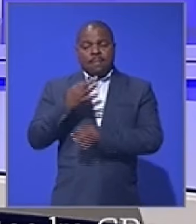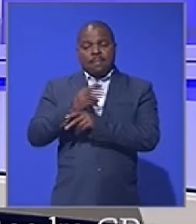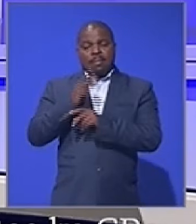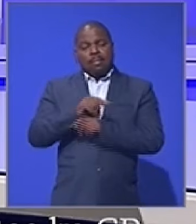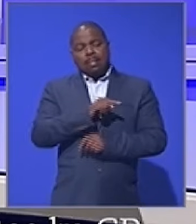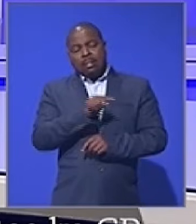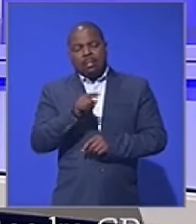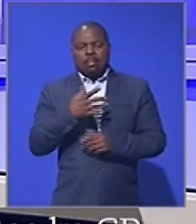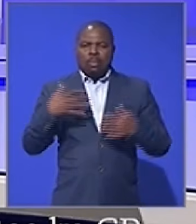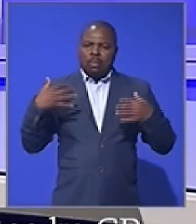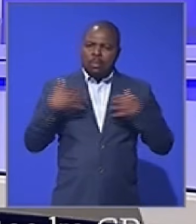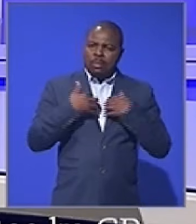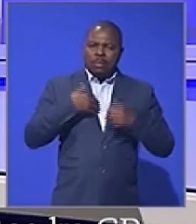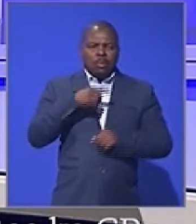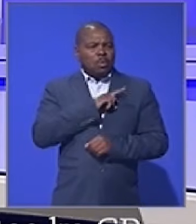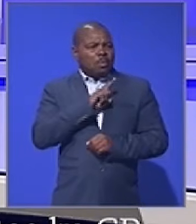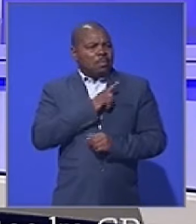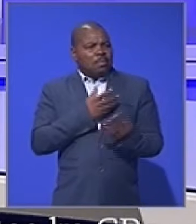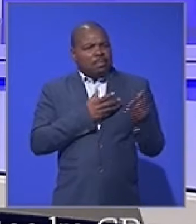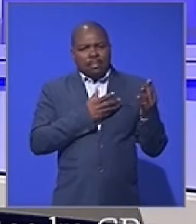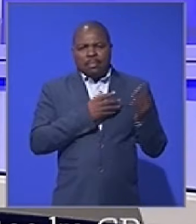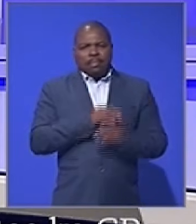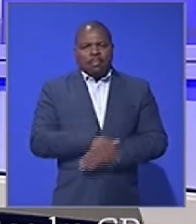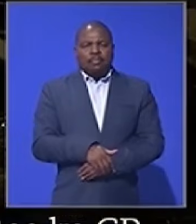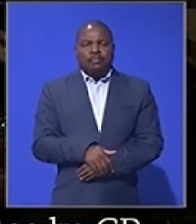ke masetlapelo a.